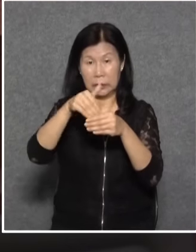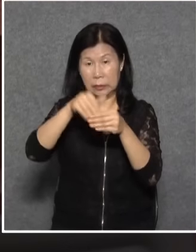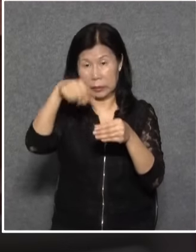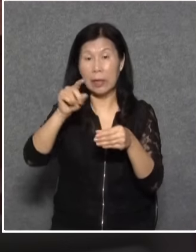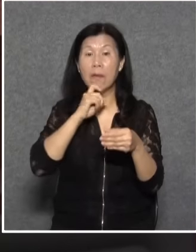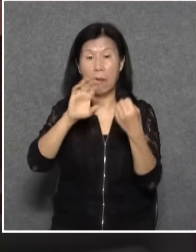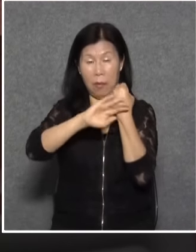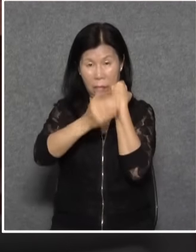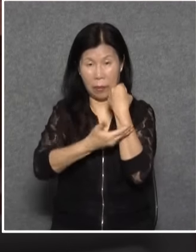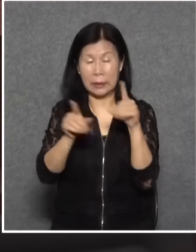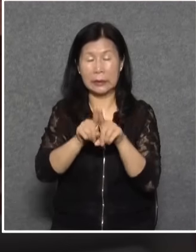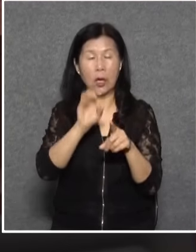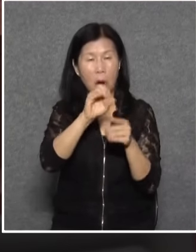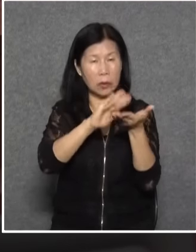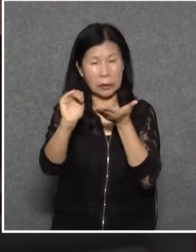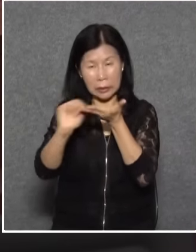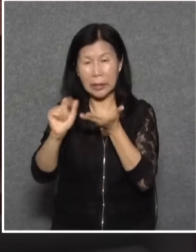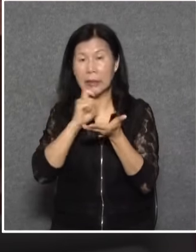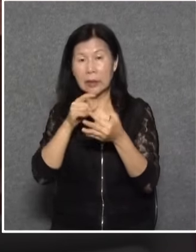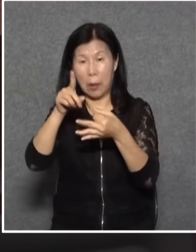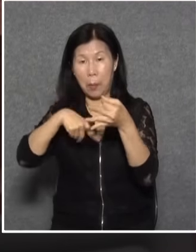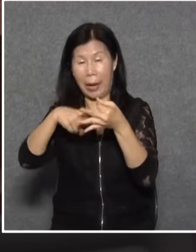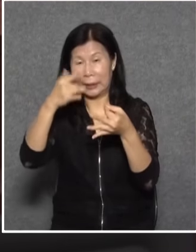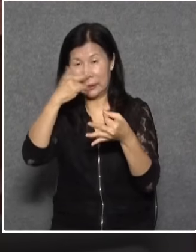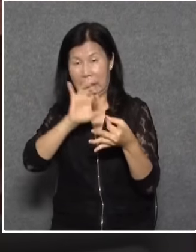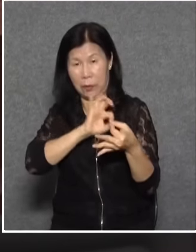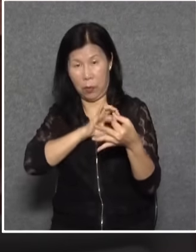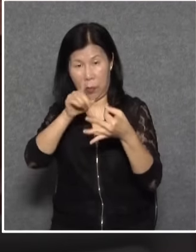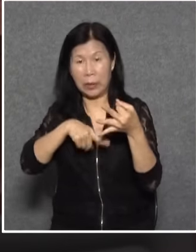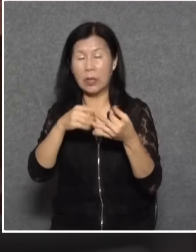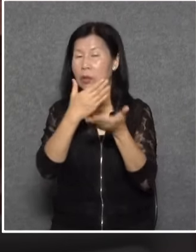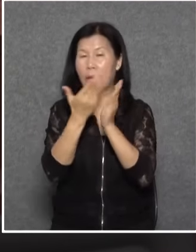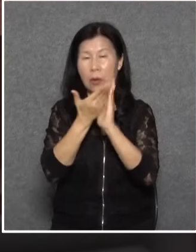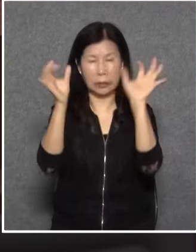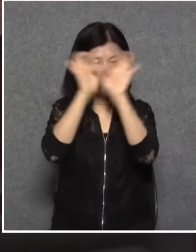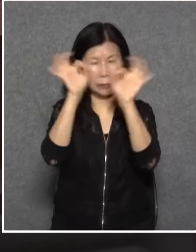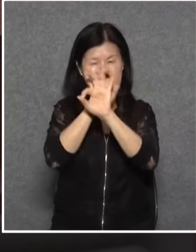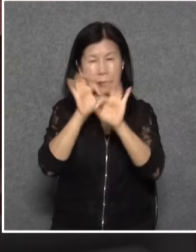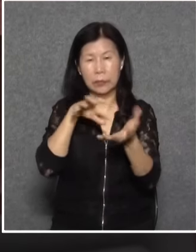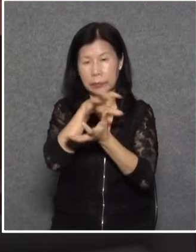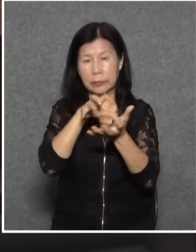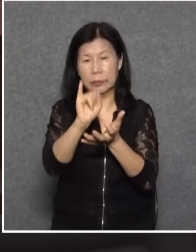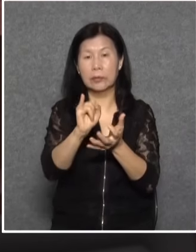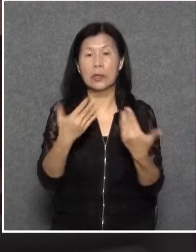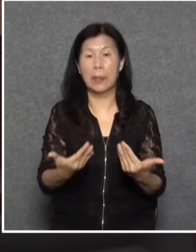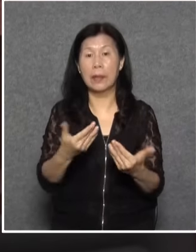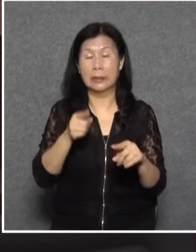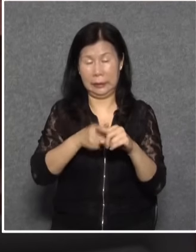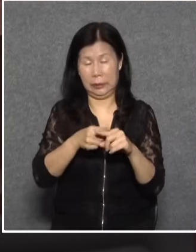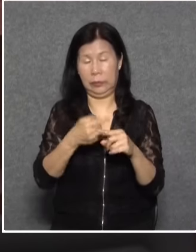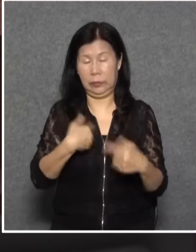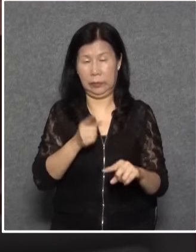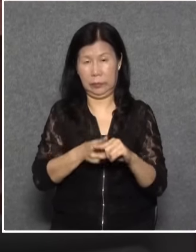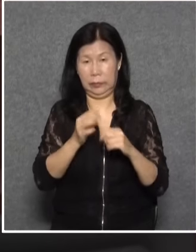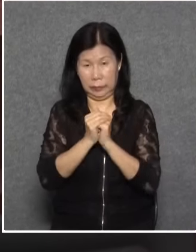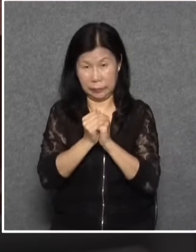法例不能夠反映該團體的最新名稱，引起不必要的混亂。基於上述的原因，